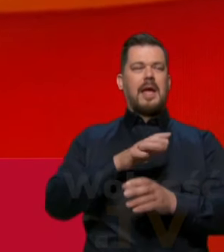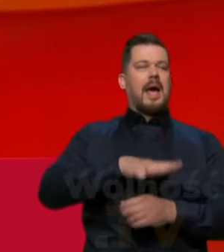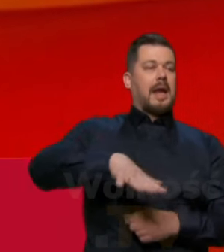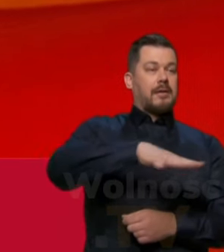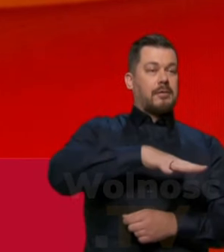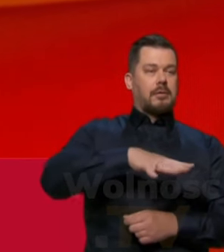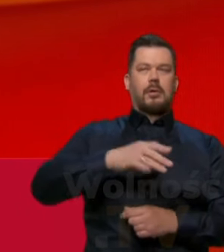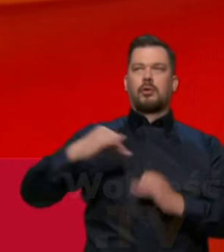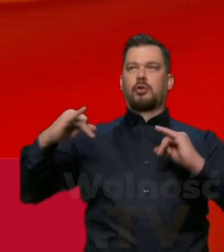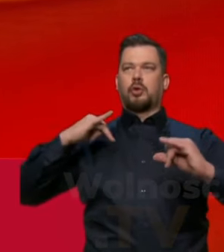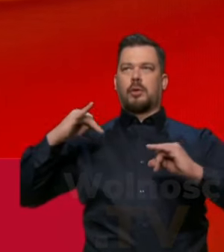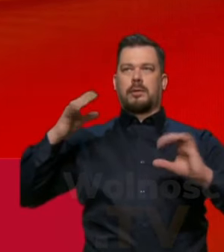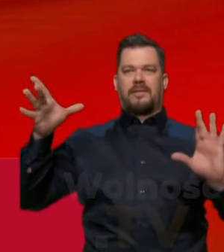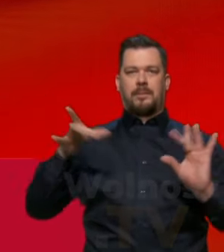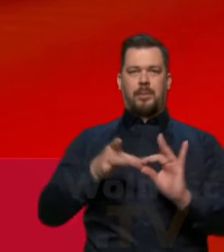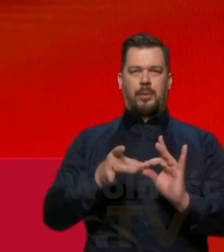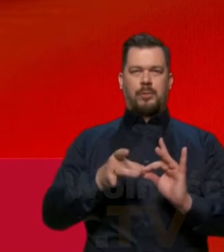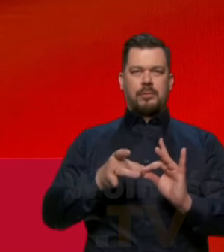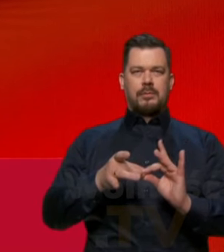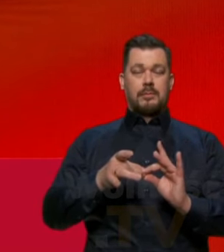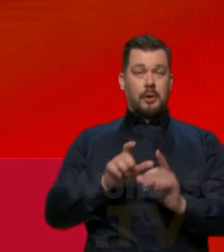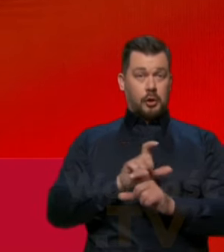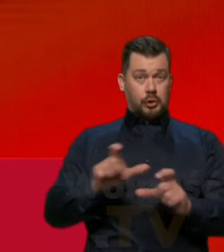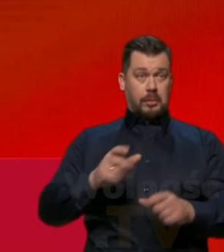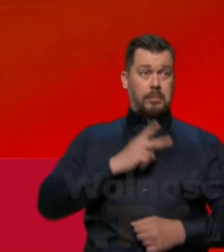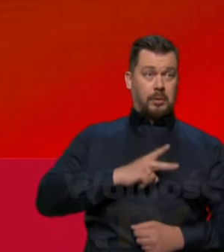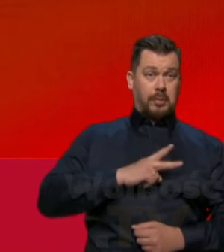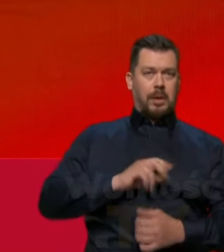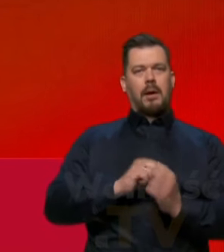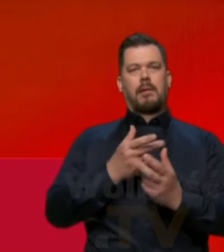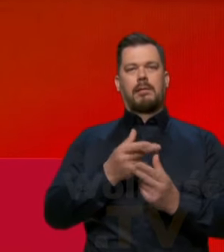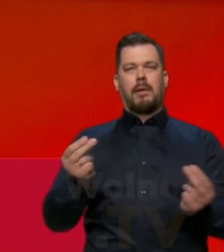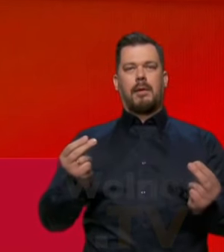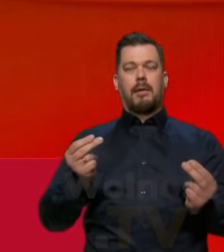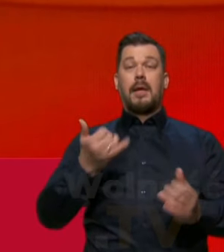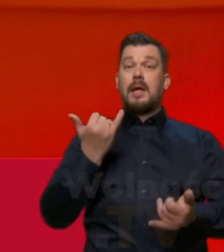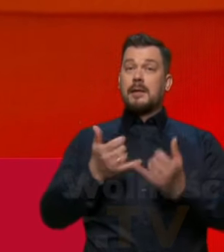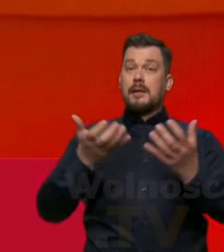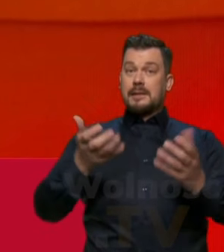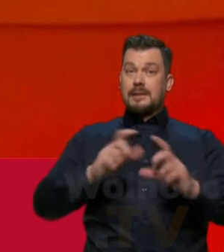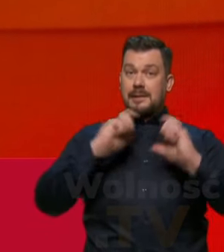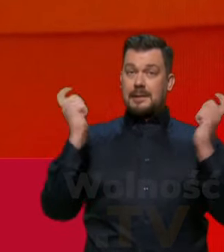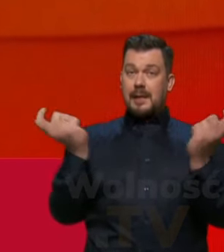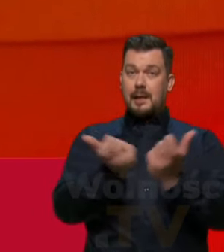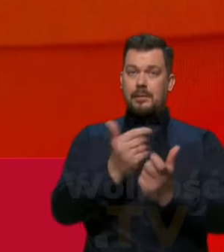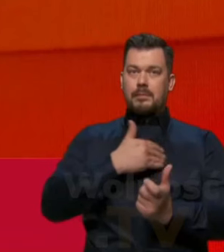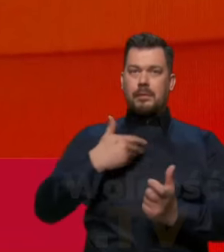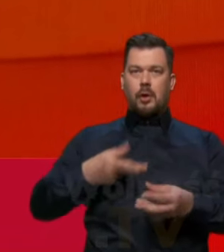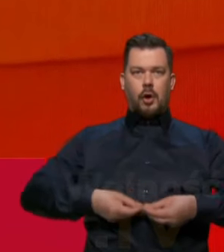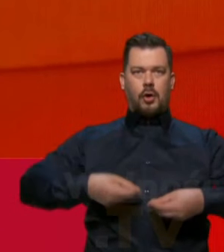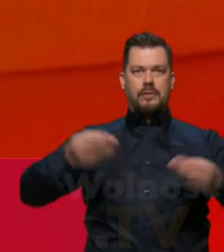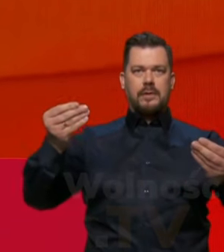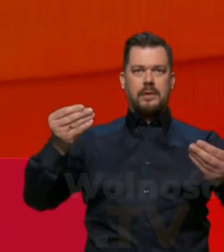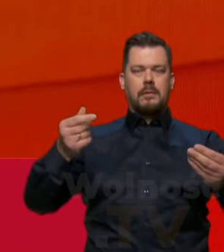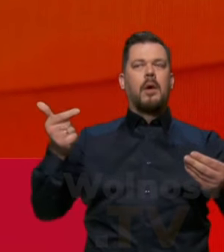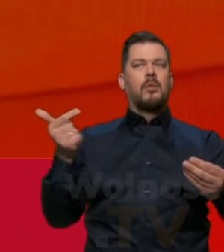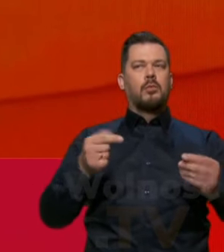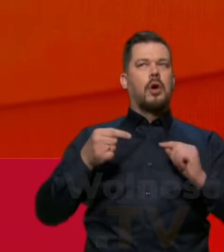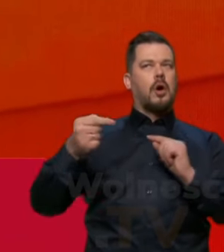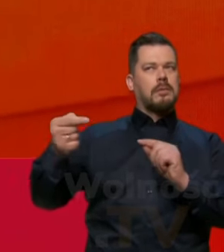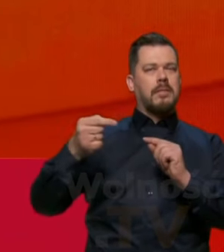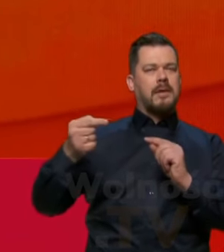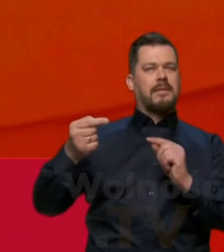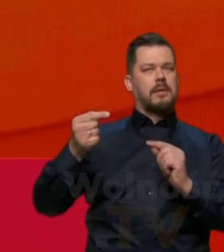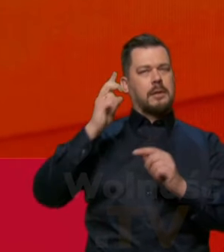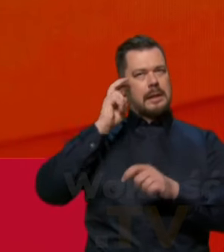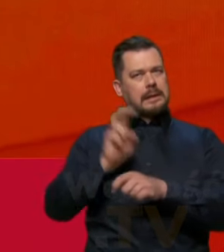makroregionalnej. W związku z tym, czy nam się to podoba, czy nie, jeżeli chcemy, żeby się Polska rozwijała, powinniśmy rozmawiać, powinniśmy